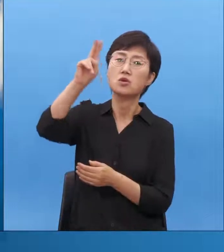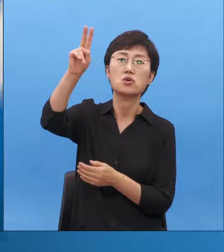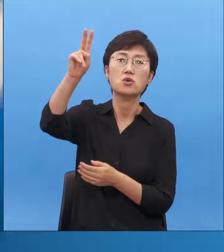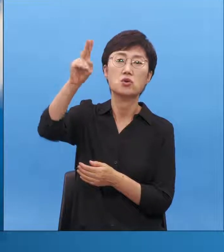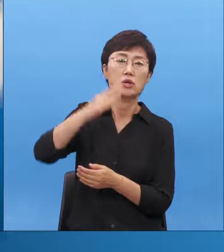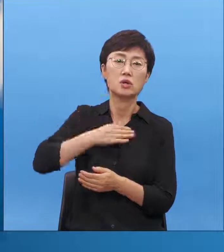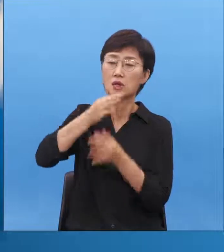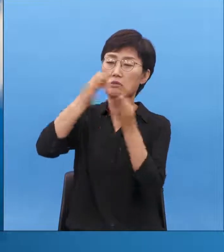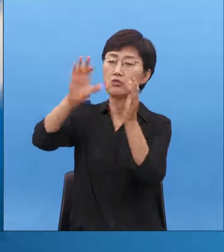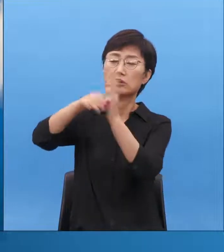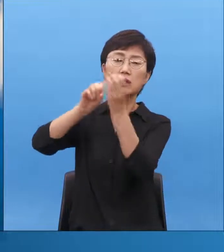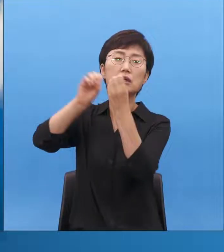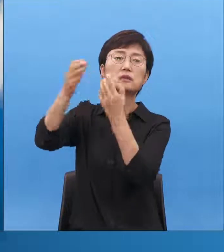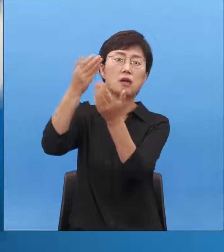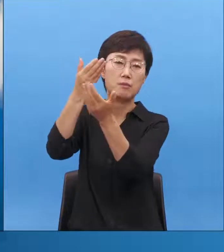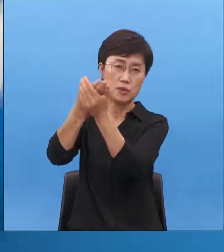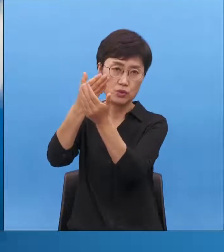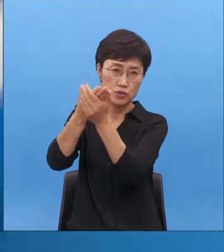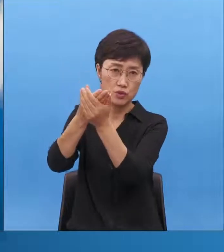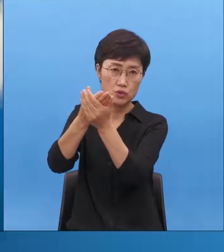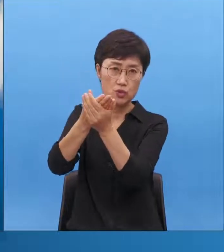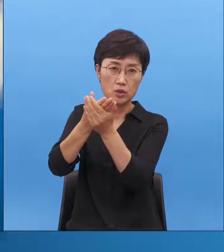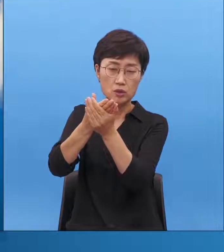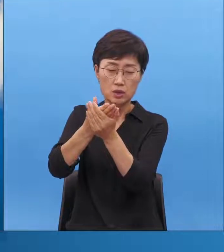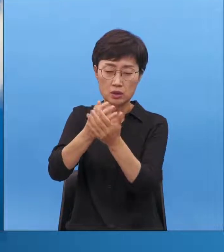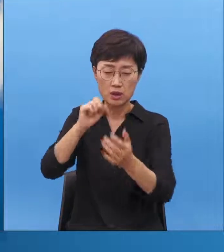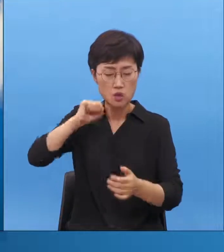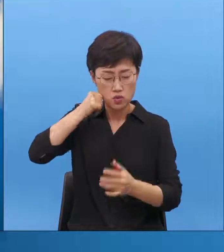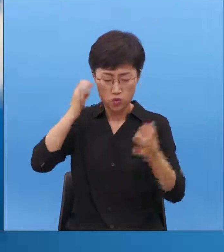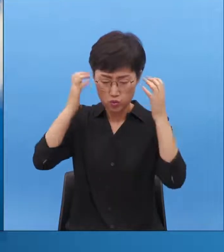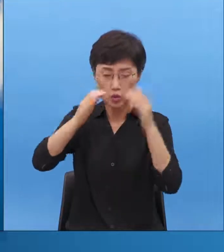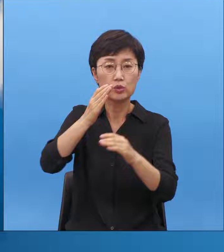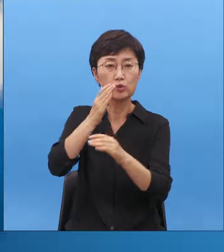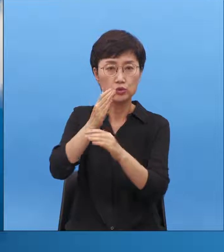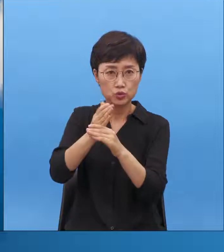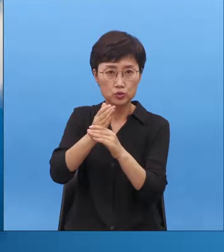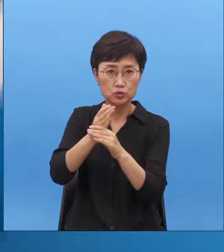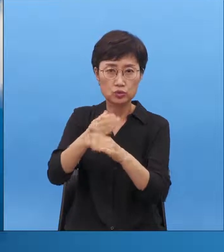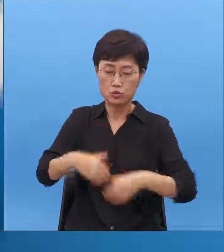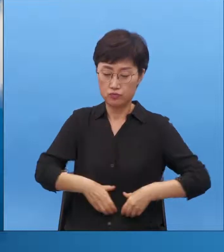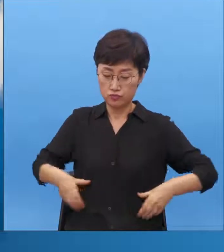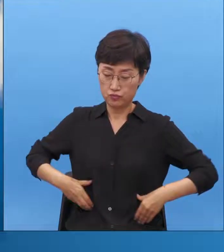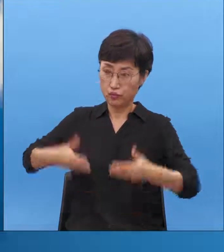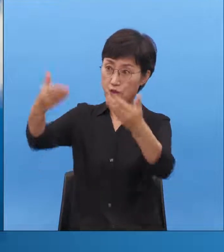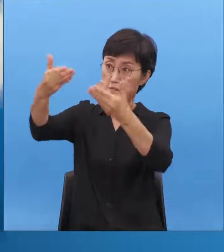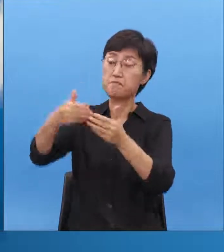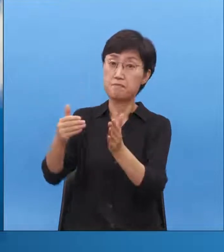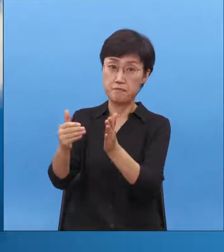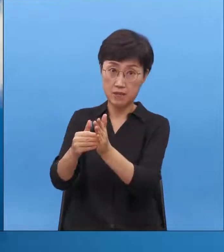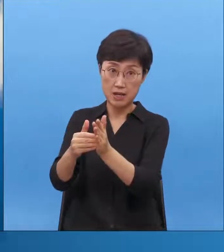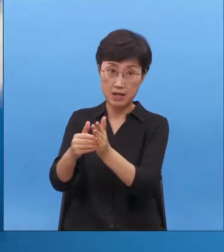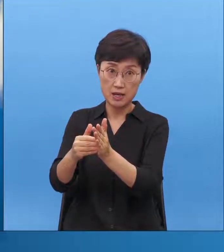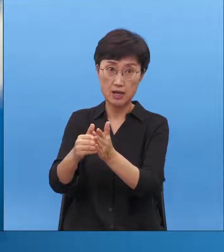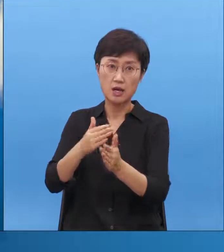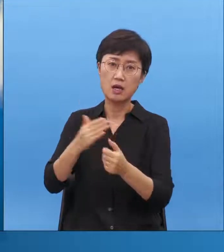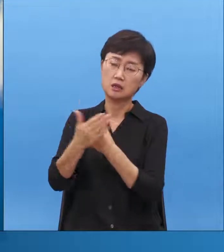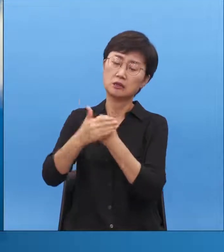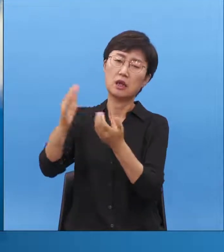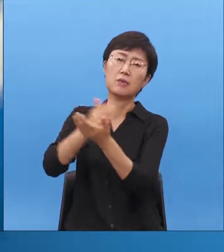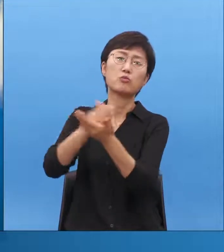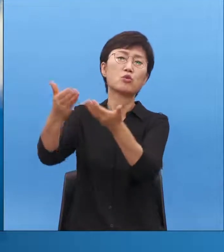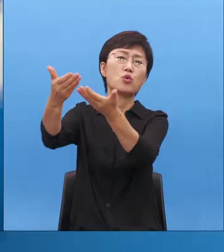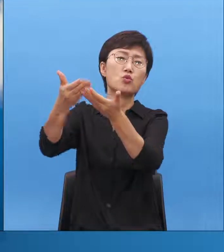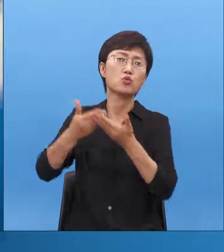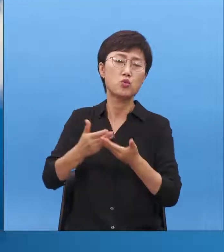하나님이여, 내가 부를 때 응답하소서. 곤란 중에 나를 너그럽게 하셨사오니. 내게